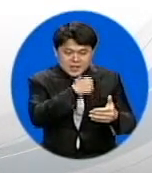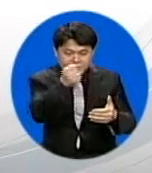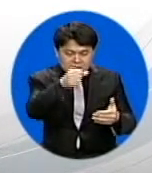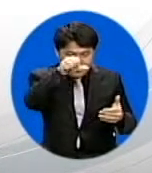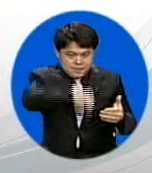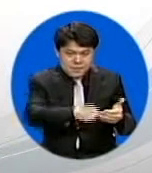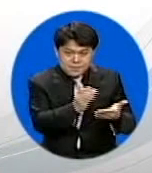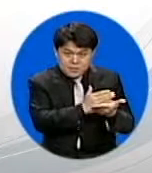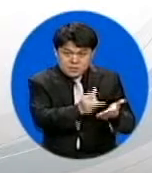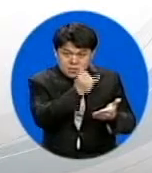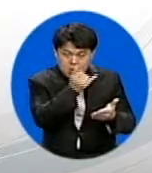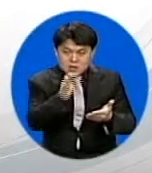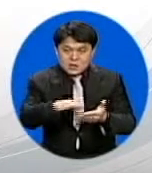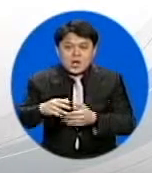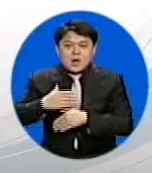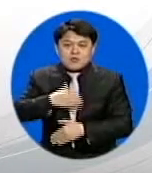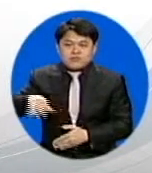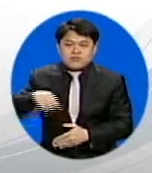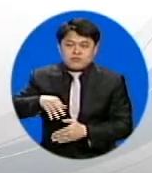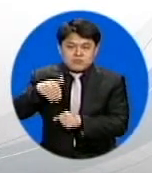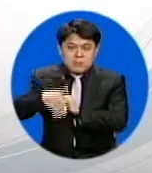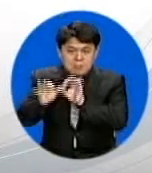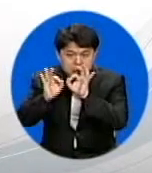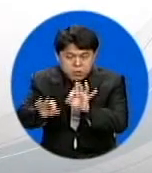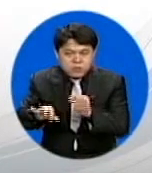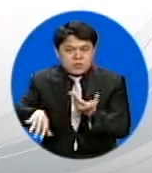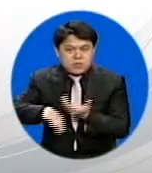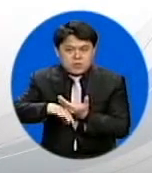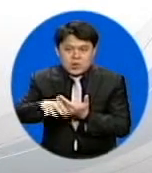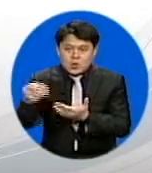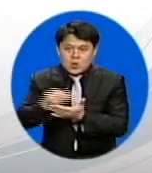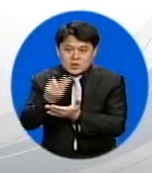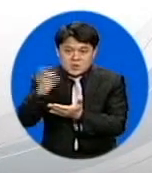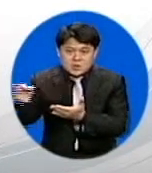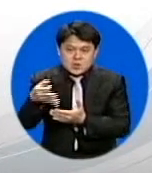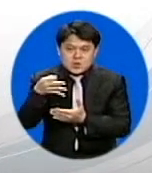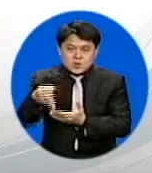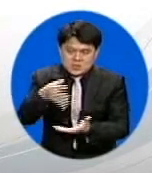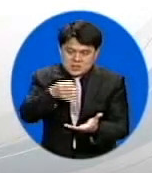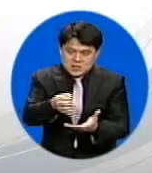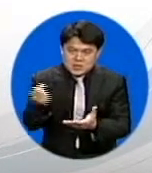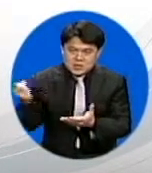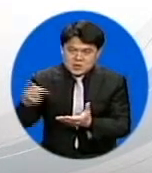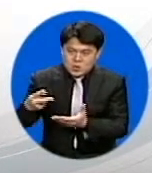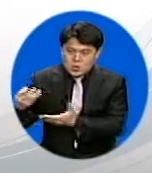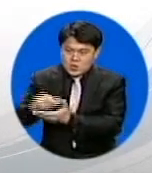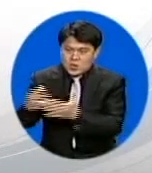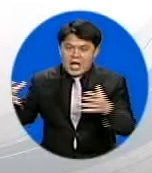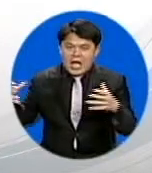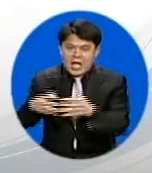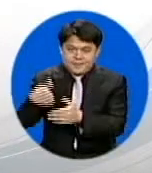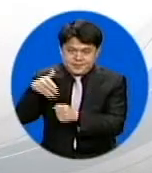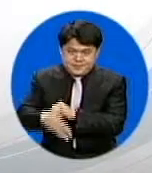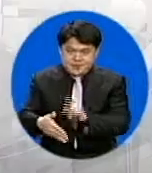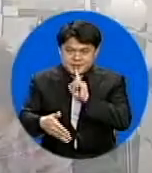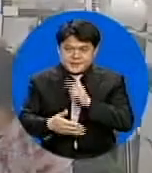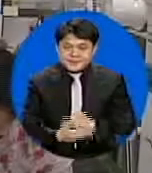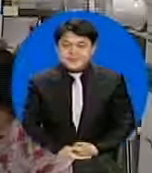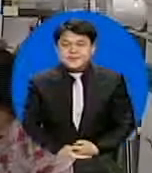있지만 국민기초생활보장제도의 경우 소득 인정액 기준이 재산 기준과 소득 기준을 합산하고